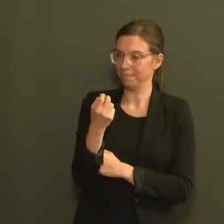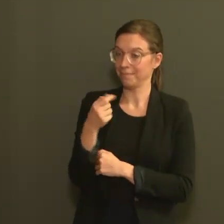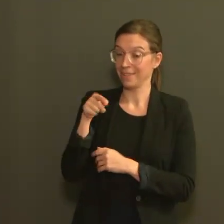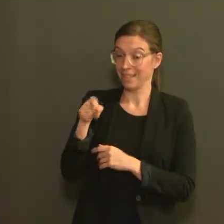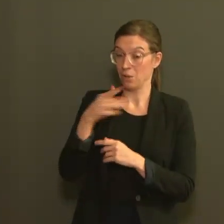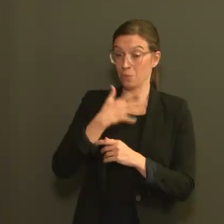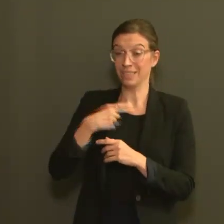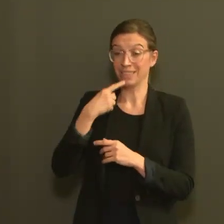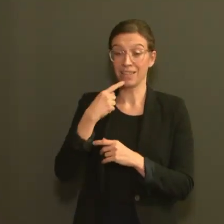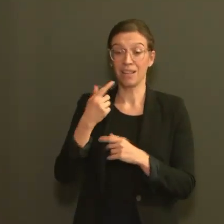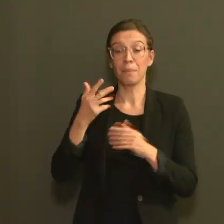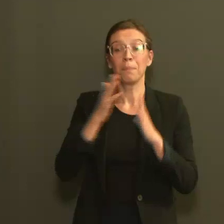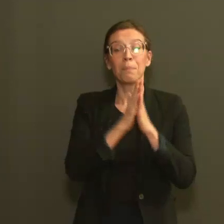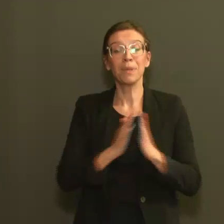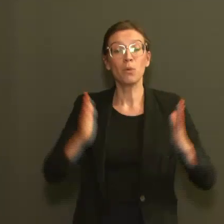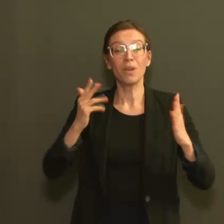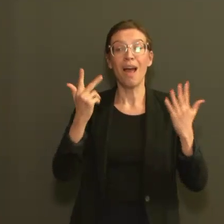dagen.